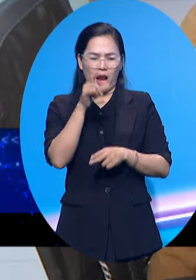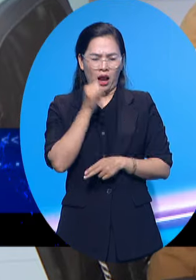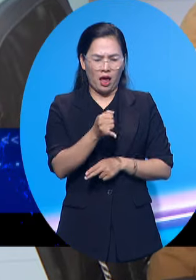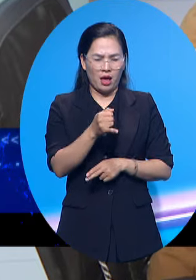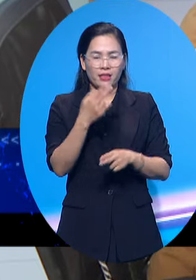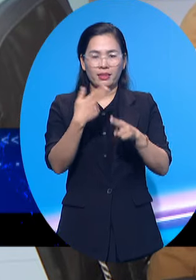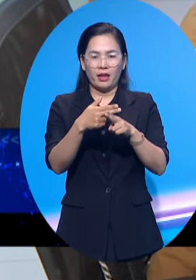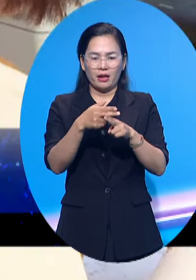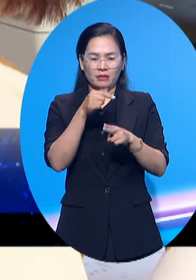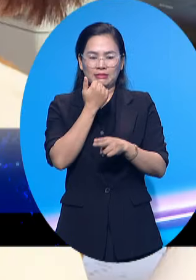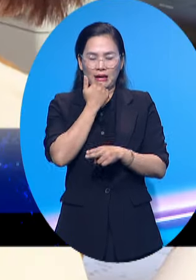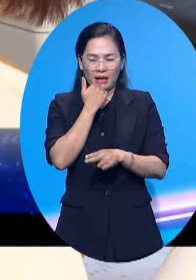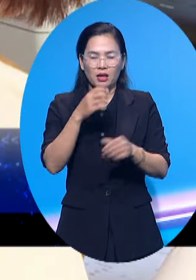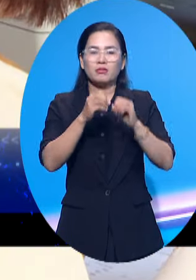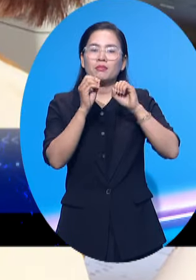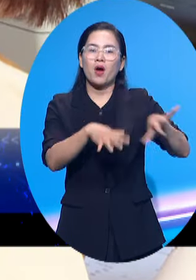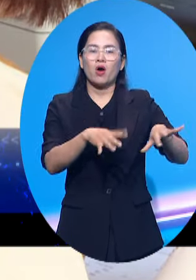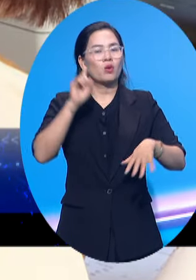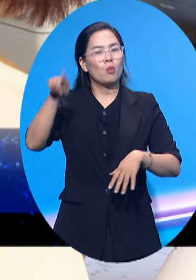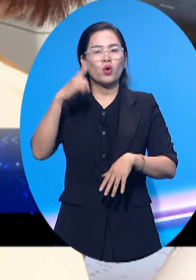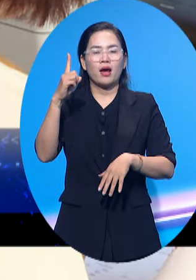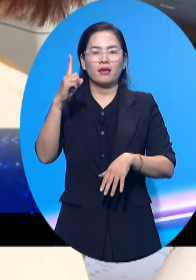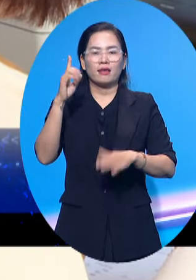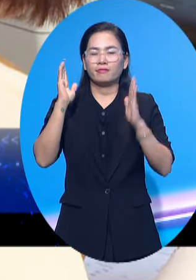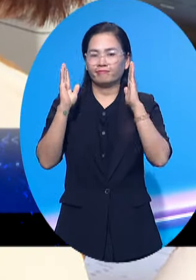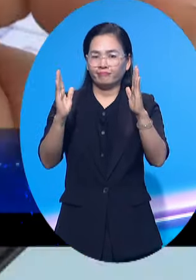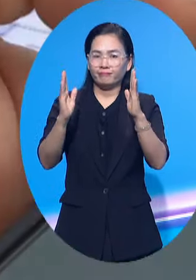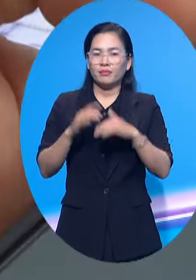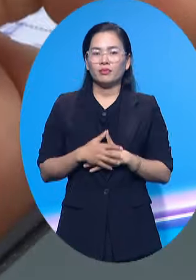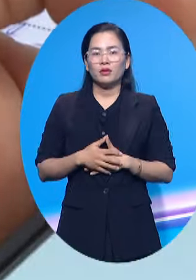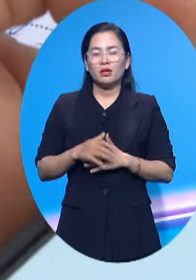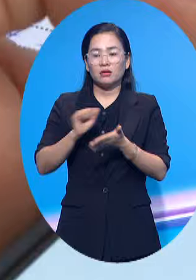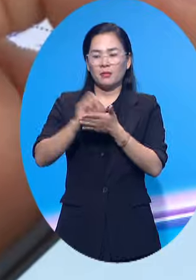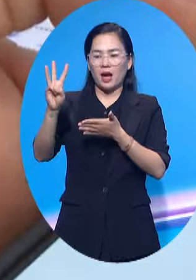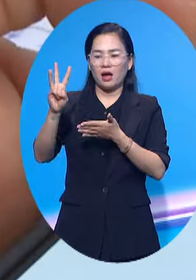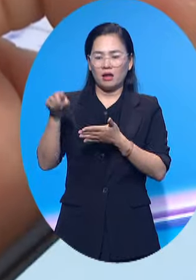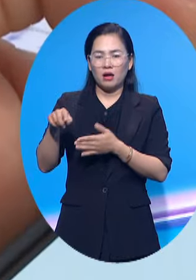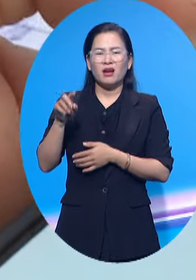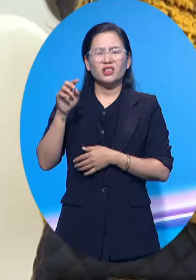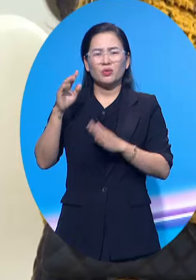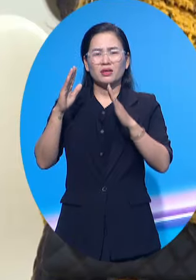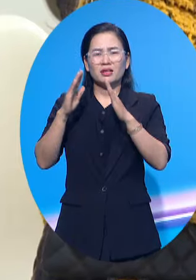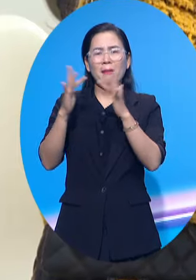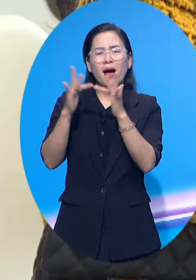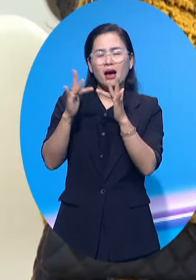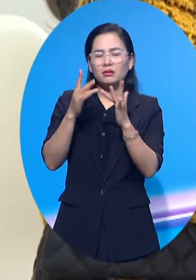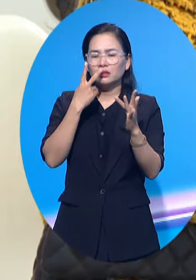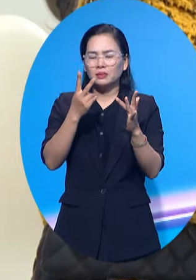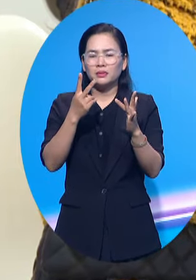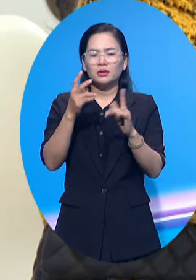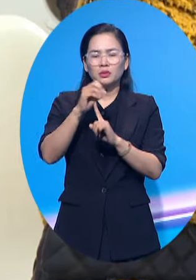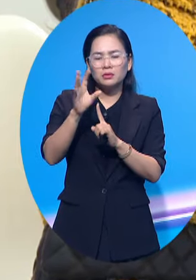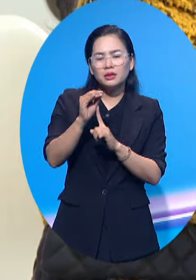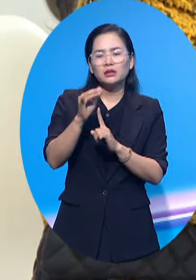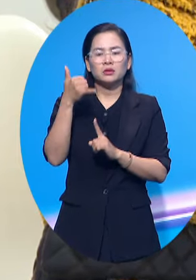đó khỏi danh sách trong một ngày. Theo Bộ Thông tin và Truyền thông, trong tháng 3 vừa qua, các nhà mạng đã tiếp nhận hơn 6 triệu lượt tra cứu thông tin thuê